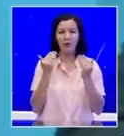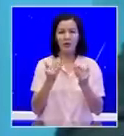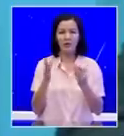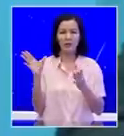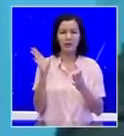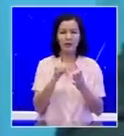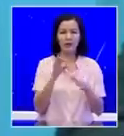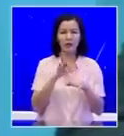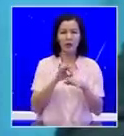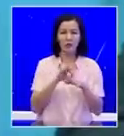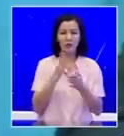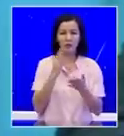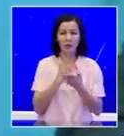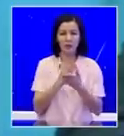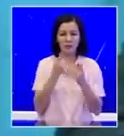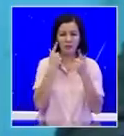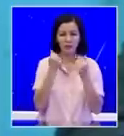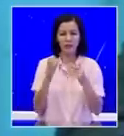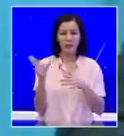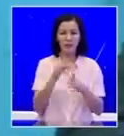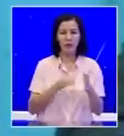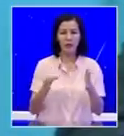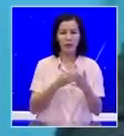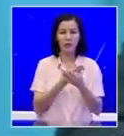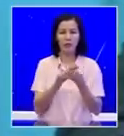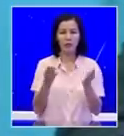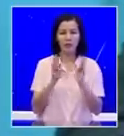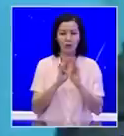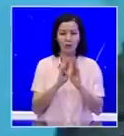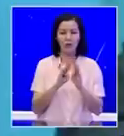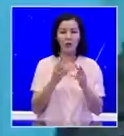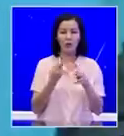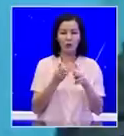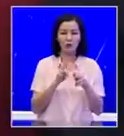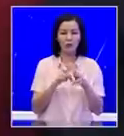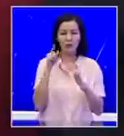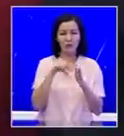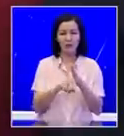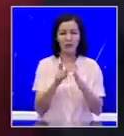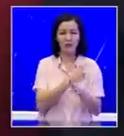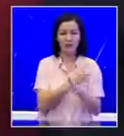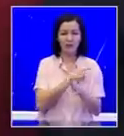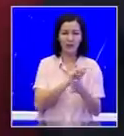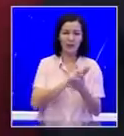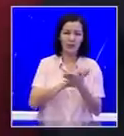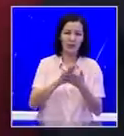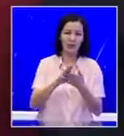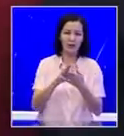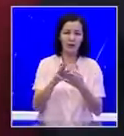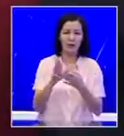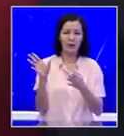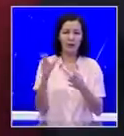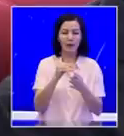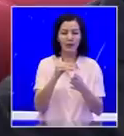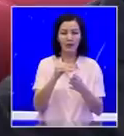барлығында ошақтар белгілі, барлық облыс жабылған. Сондықтан карантин аймақтарының ішінде барлық санитарлық қауіпсіздік талаптарын сақтап,